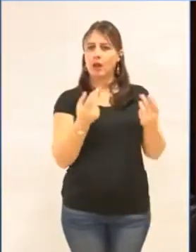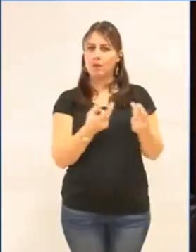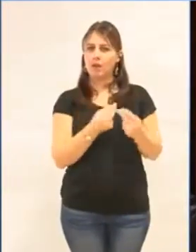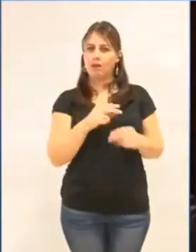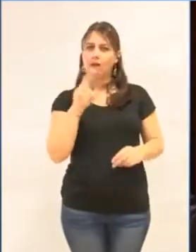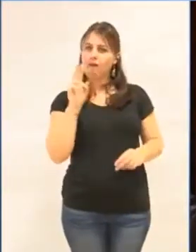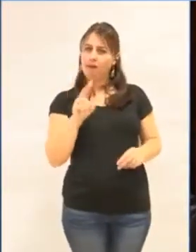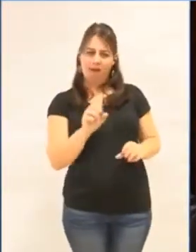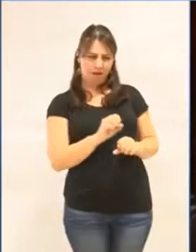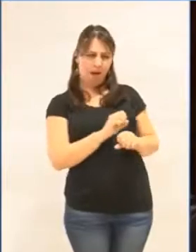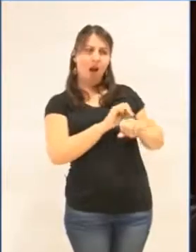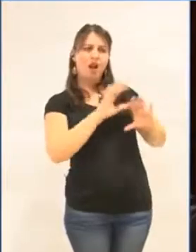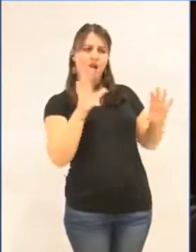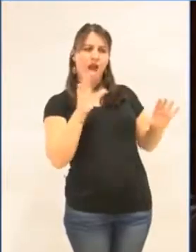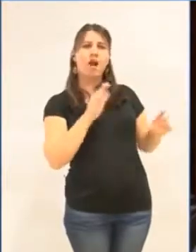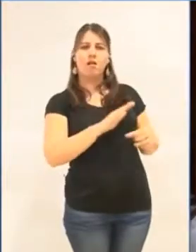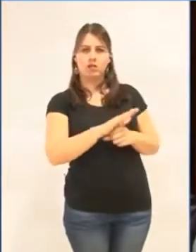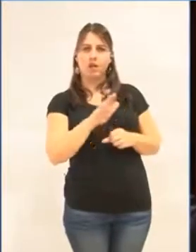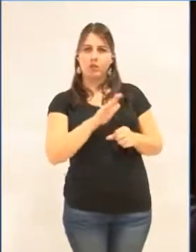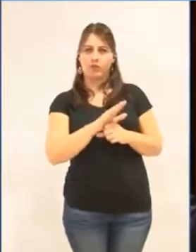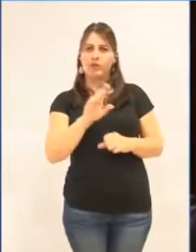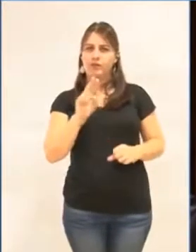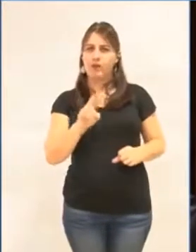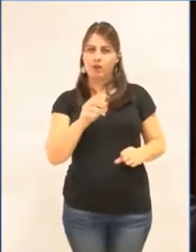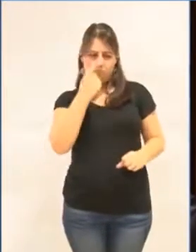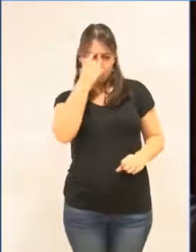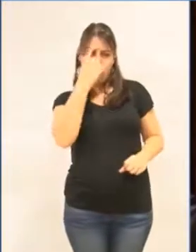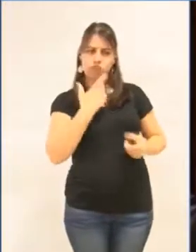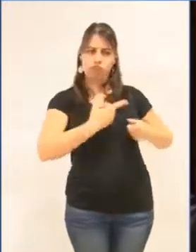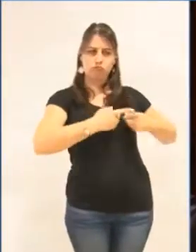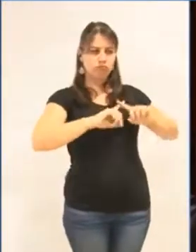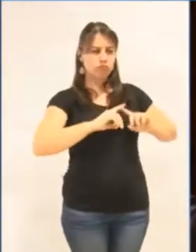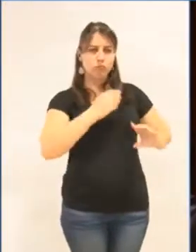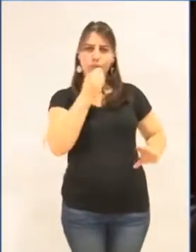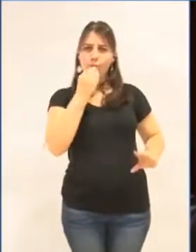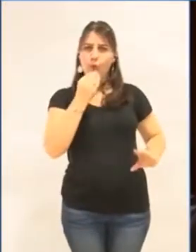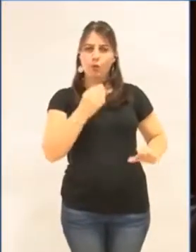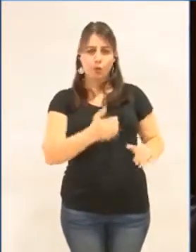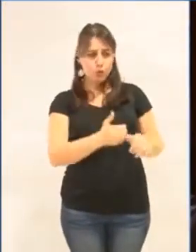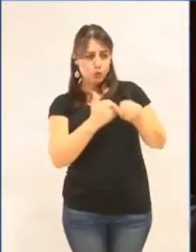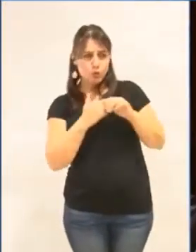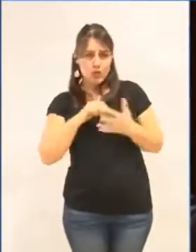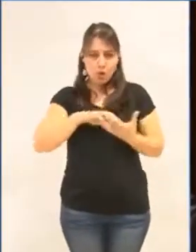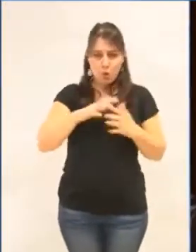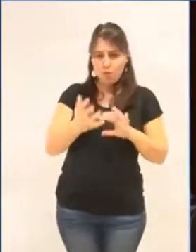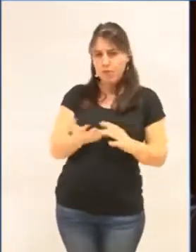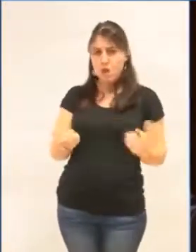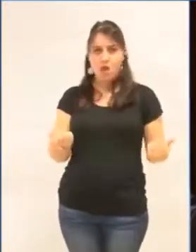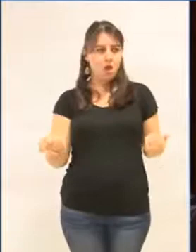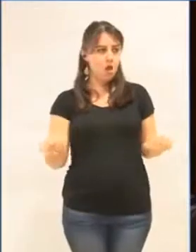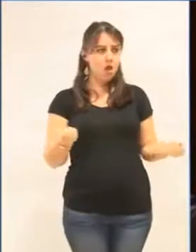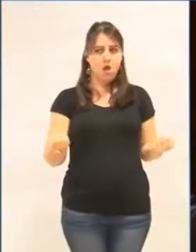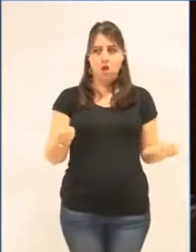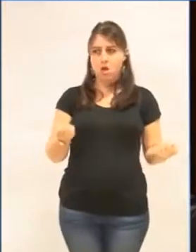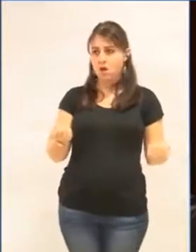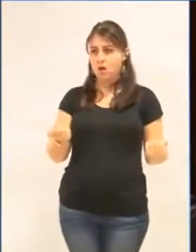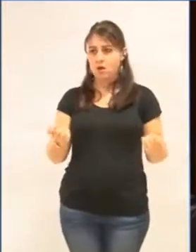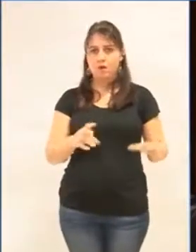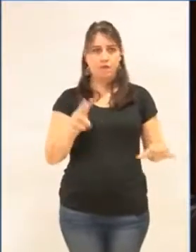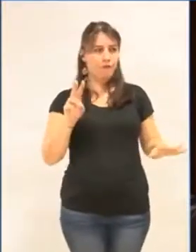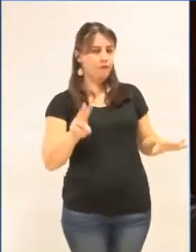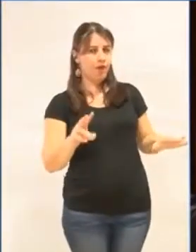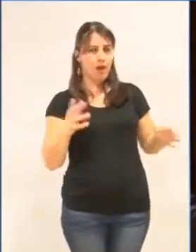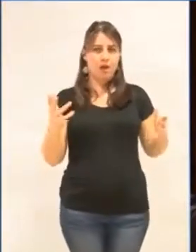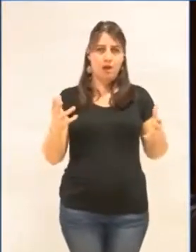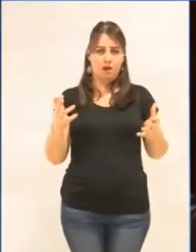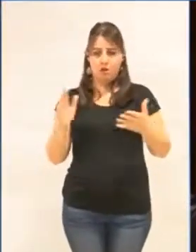suffisamment claires à mes yeux, et elle fait justement référence à cette complexité, à la difficulté parfois dans des changements